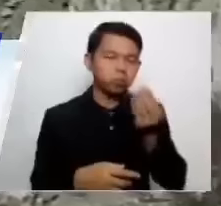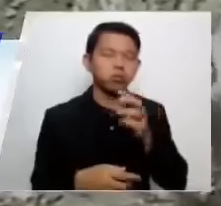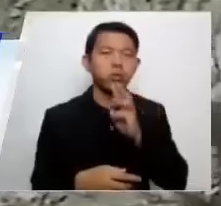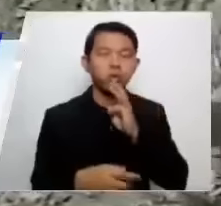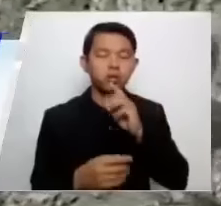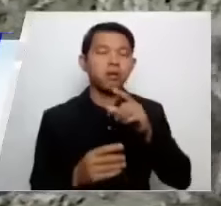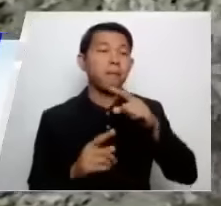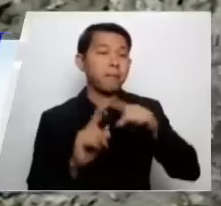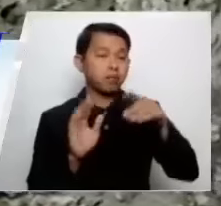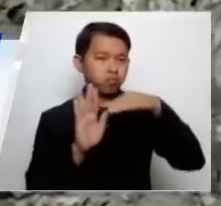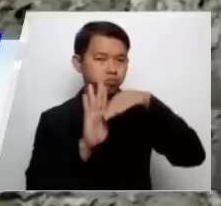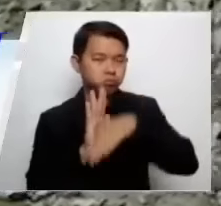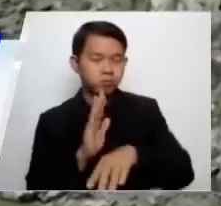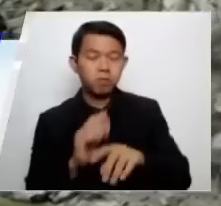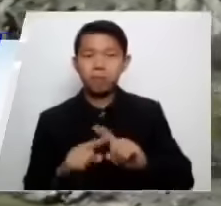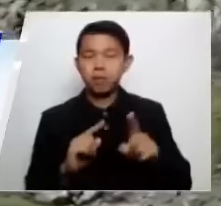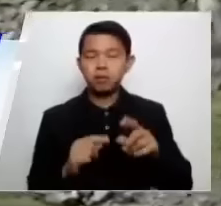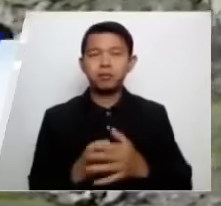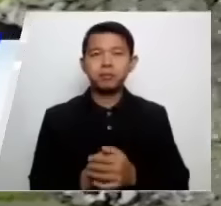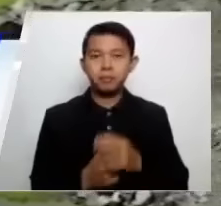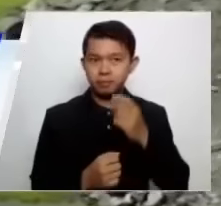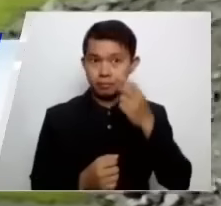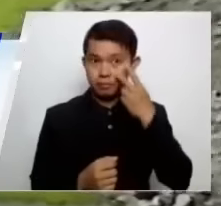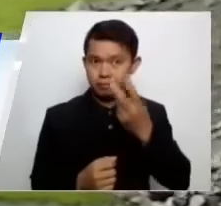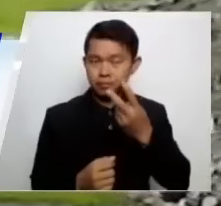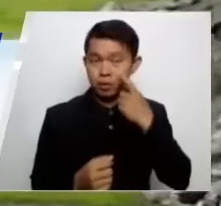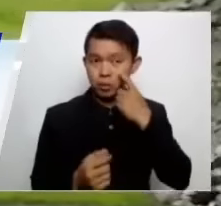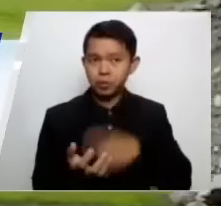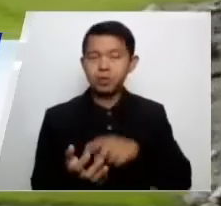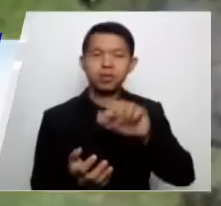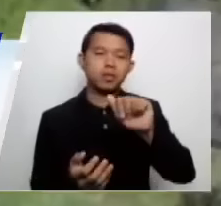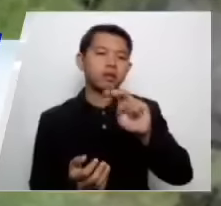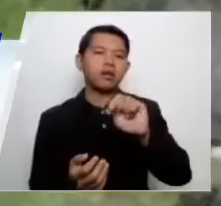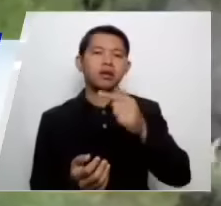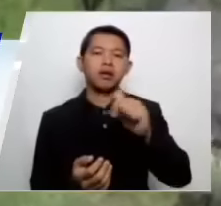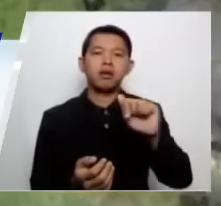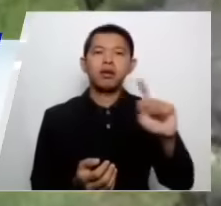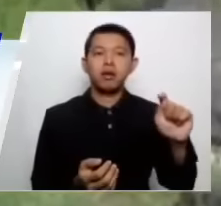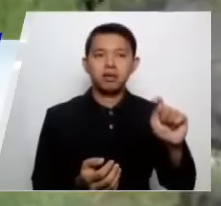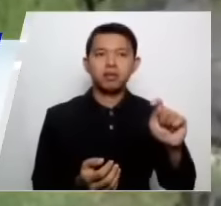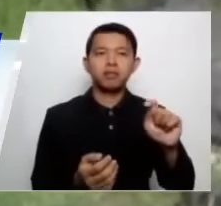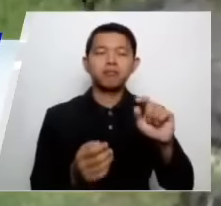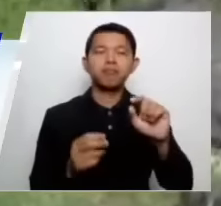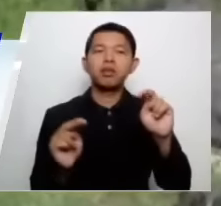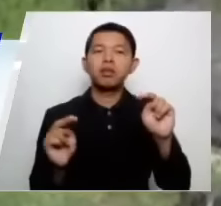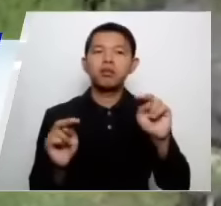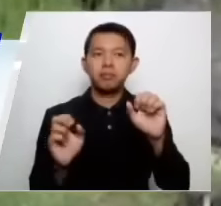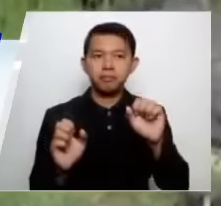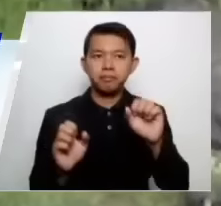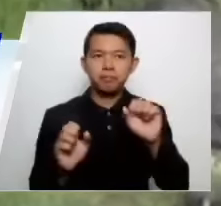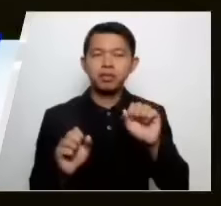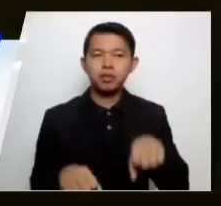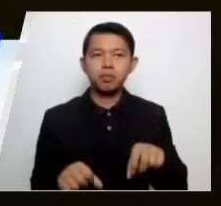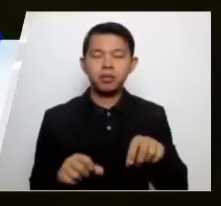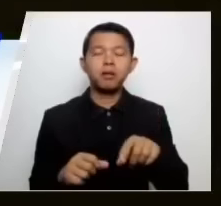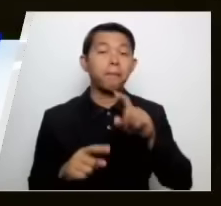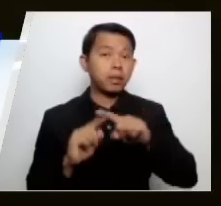titignan natin yung Angat, nasa above rule curve pa naman siya eh. Yan ang babantayan natin.